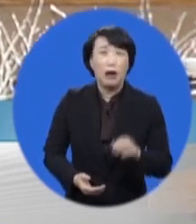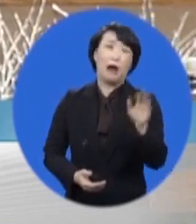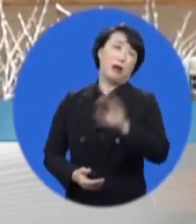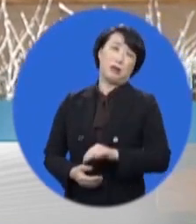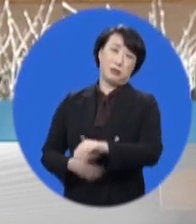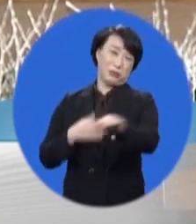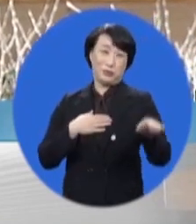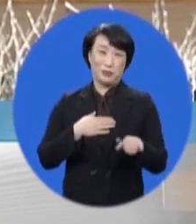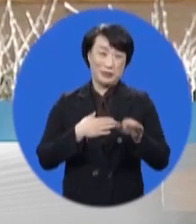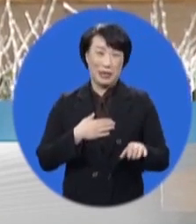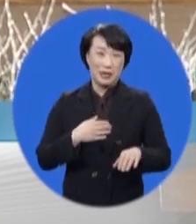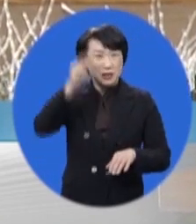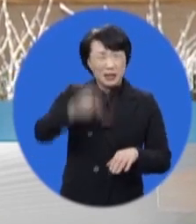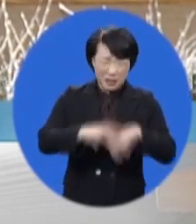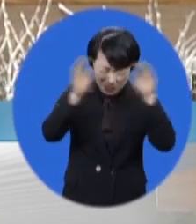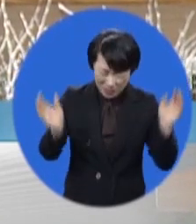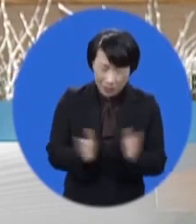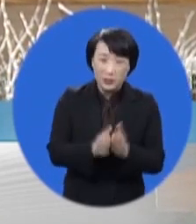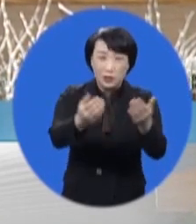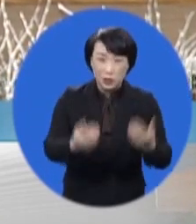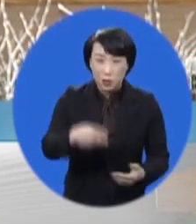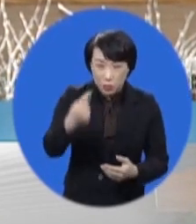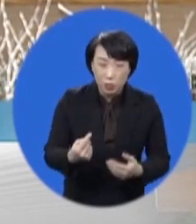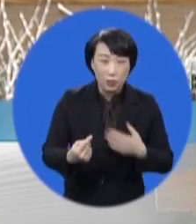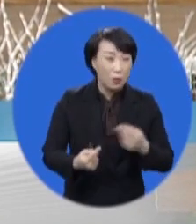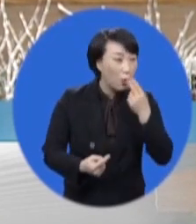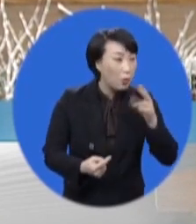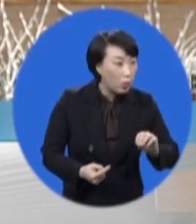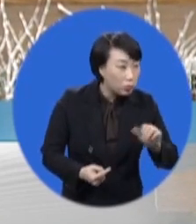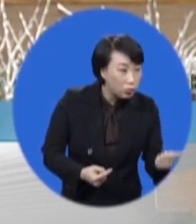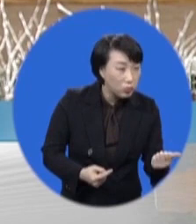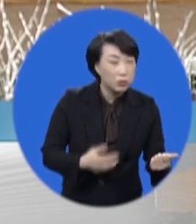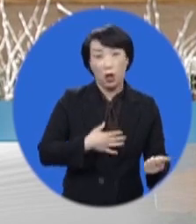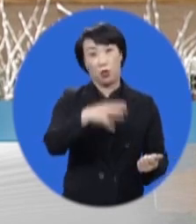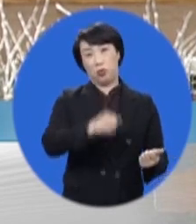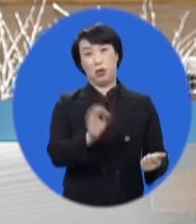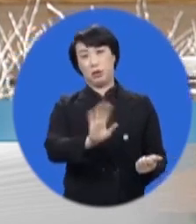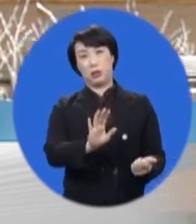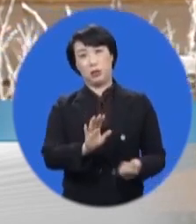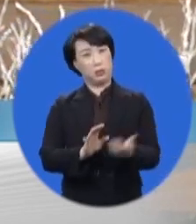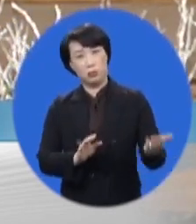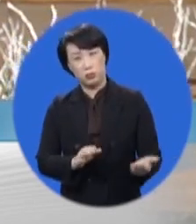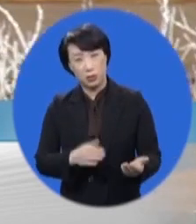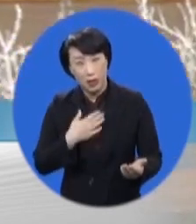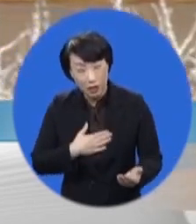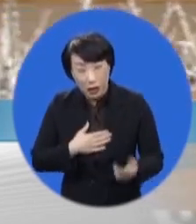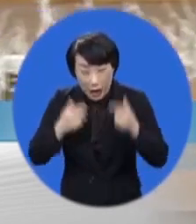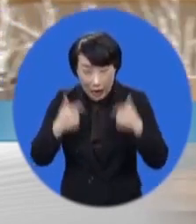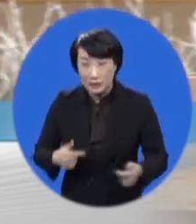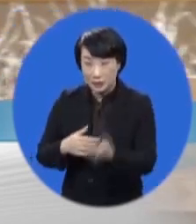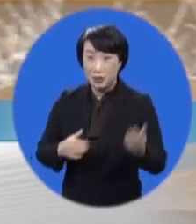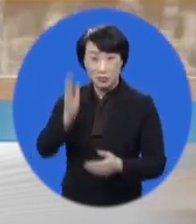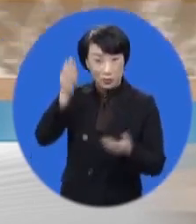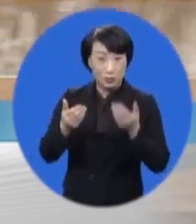우리는 천하를 다 줘도 목숨이 끝나면 내 것이 아닌 것을, 그래서 항상